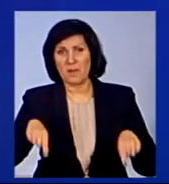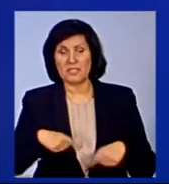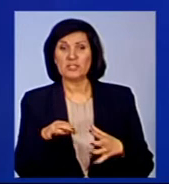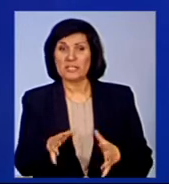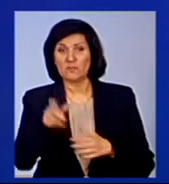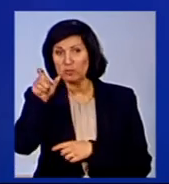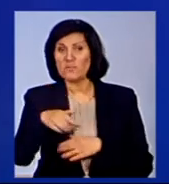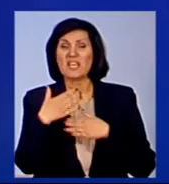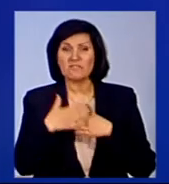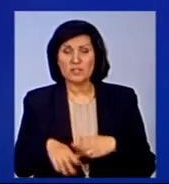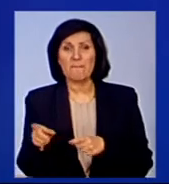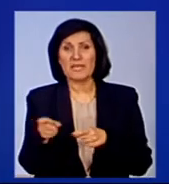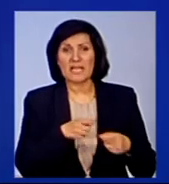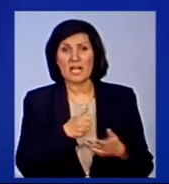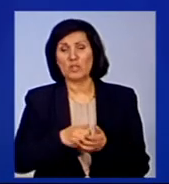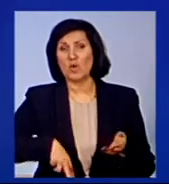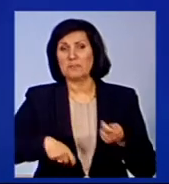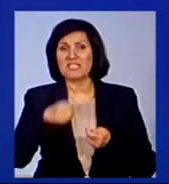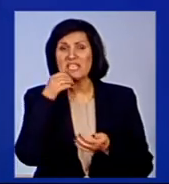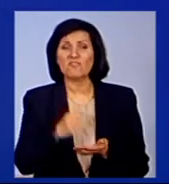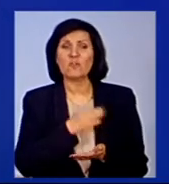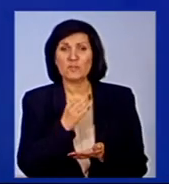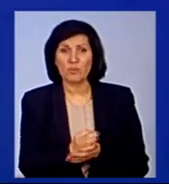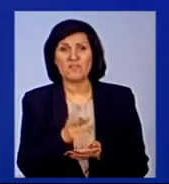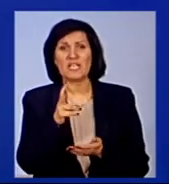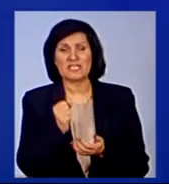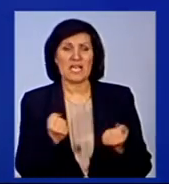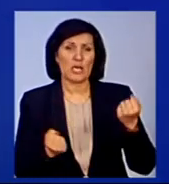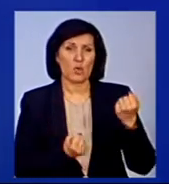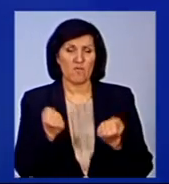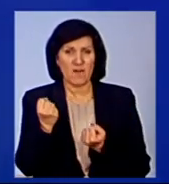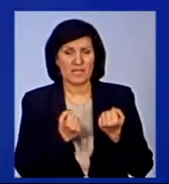з'ясували, чоловіка вже притягали до адміністративної відповідальності за керування машиною на підпитку.